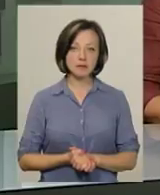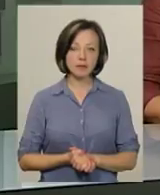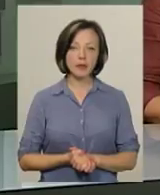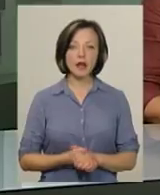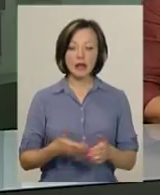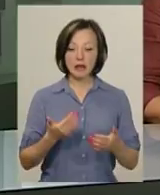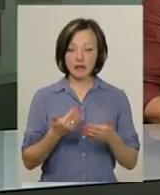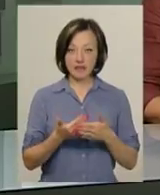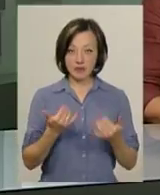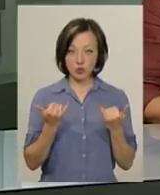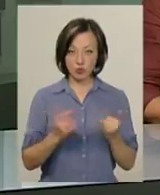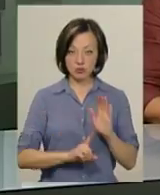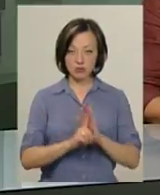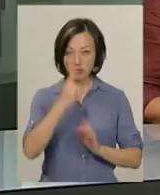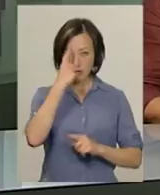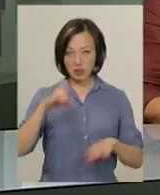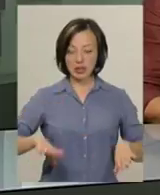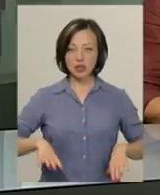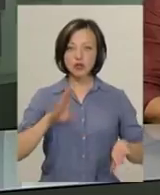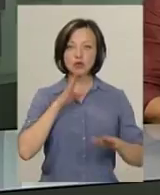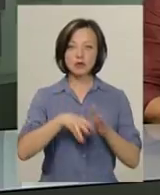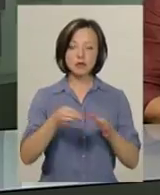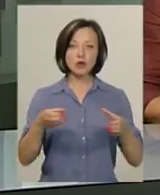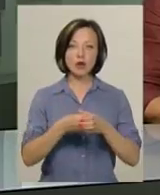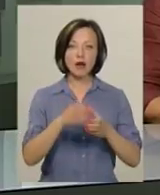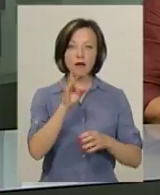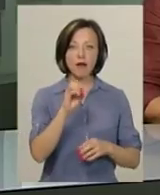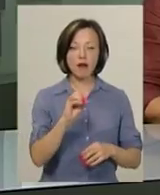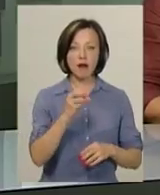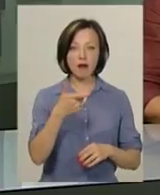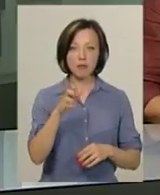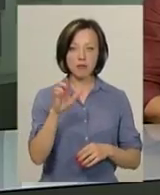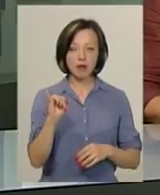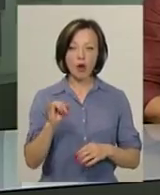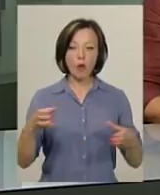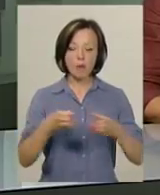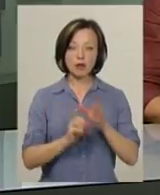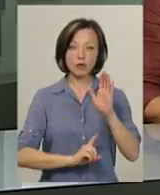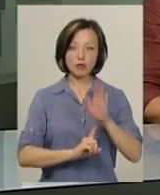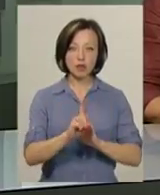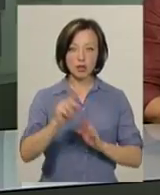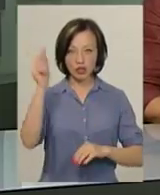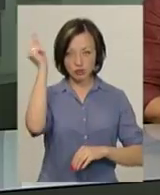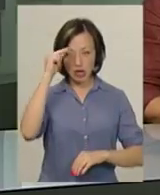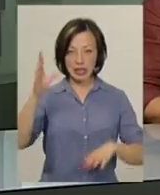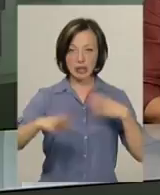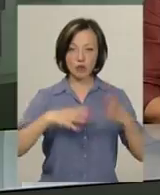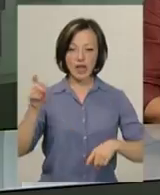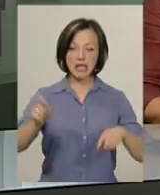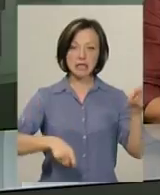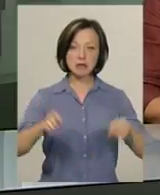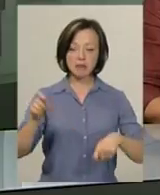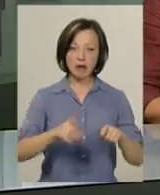Відсьогодні, повідомив тренер жіночої збірної України з регбі Олександр Мігунов, Команда розпочинає навчально-тренувальний збір